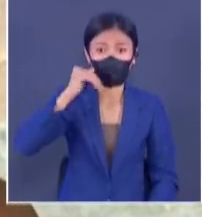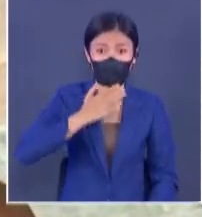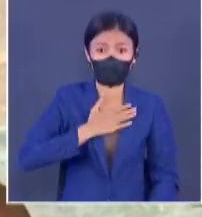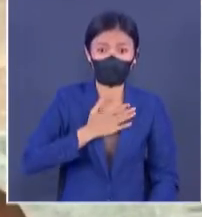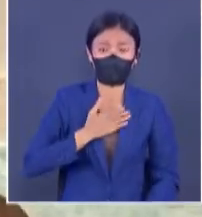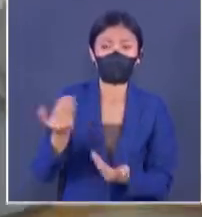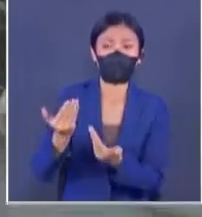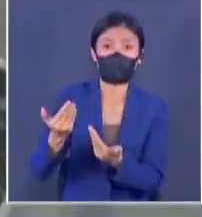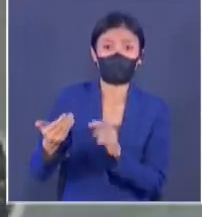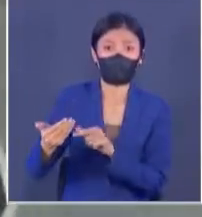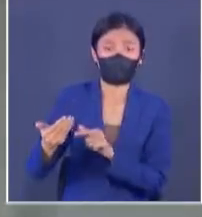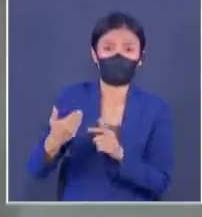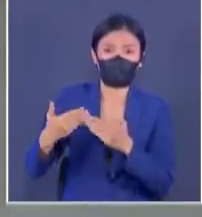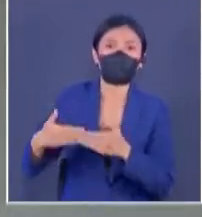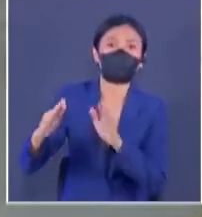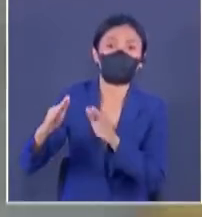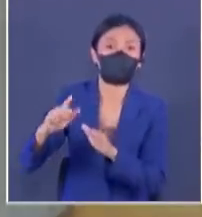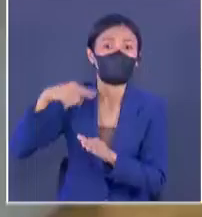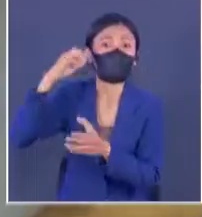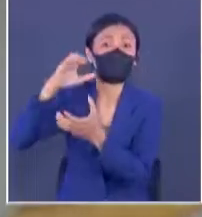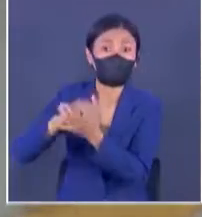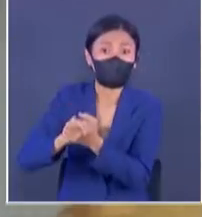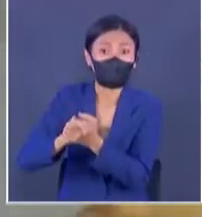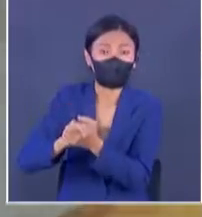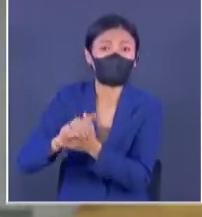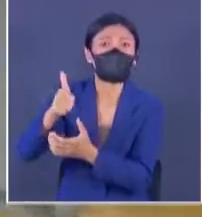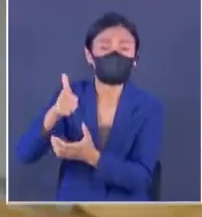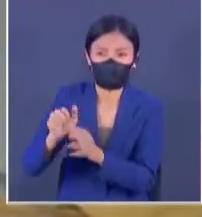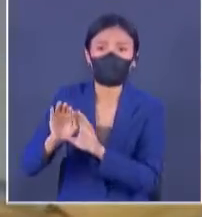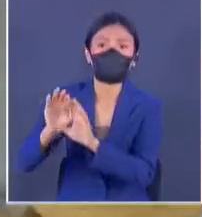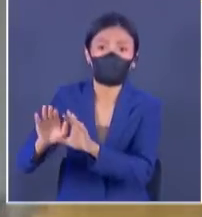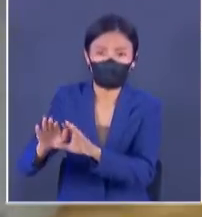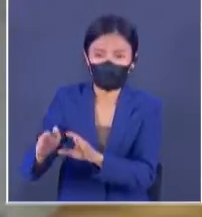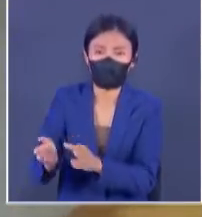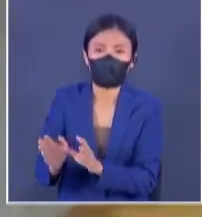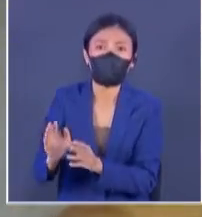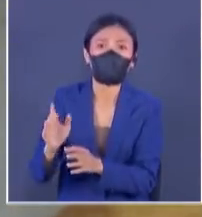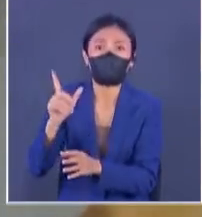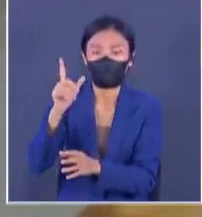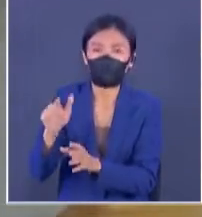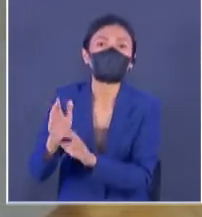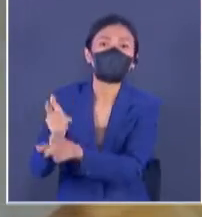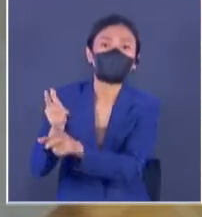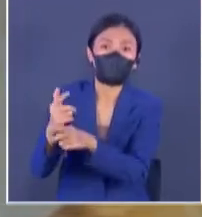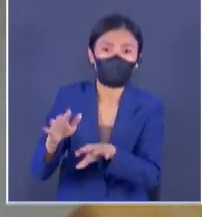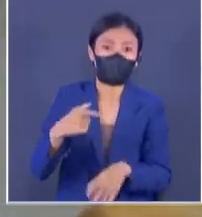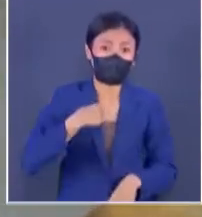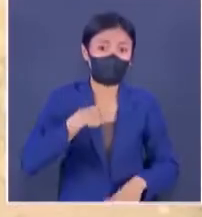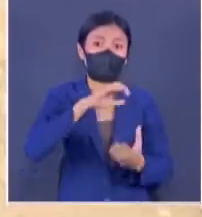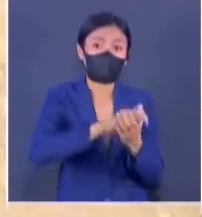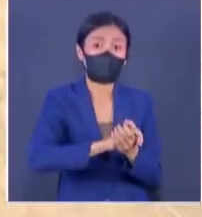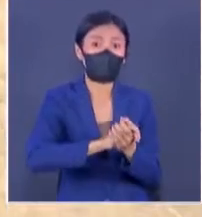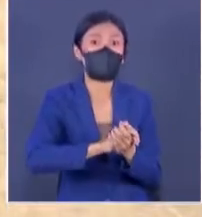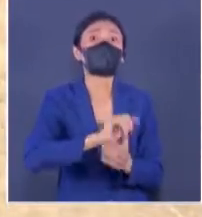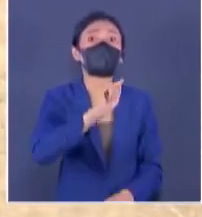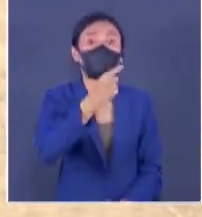ได้ทิ้งลูกสาวคนนี้ให้อยู่กับภรรยาคนแรกแล้วก็ไปอาศัยอยู่กับภรรยาคนใหม่ซึ่งตลอดระยะเวลากว่า20ปีที่ผ่านม